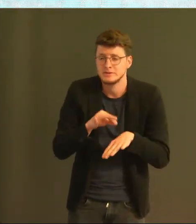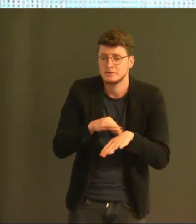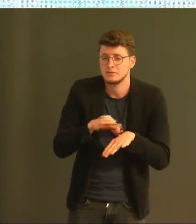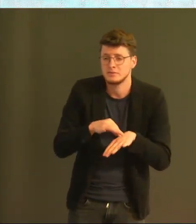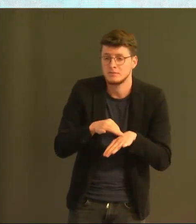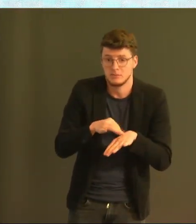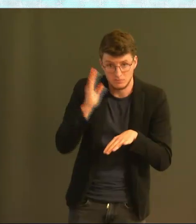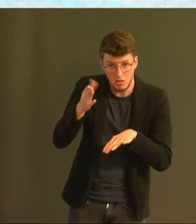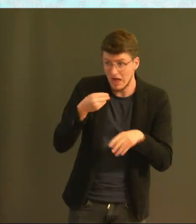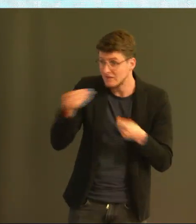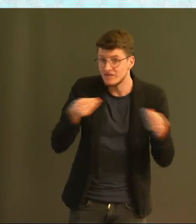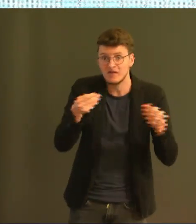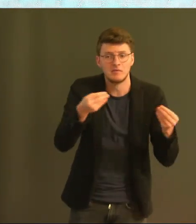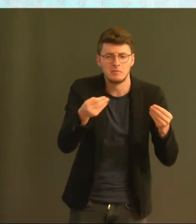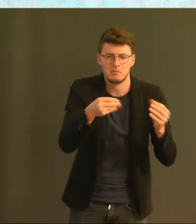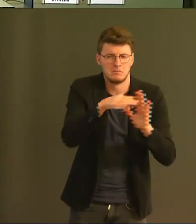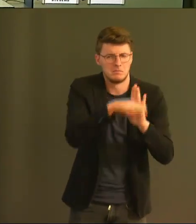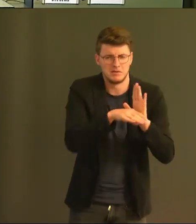morceaux